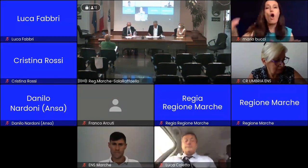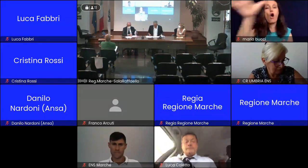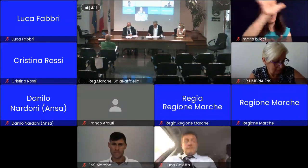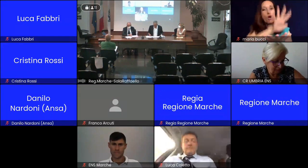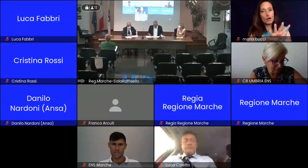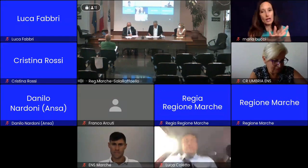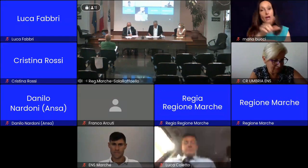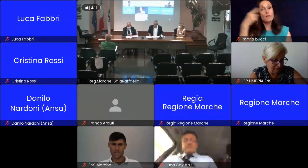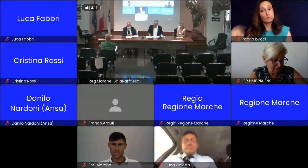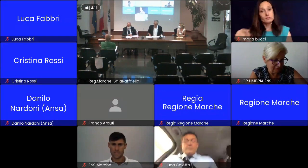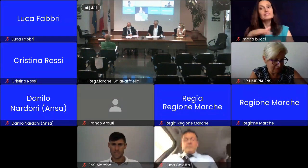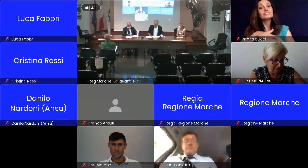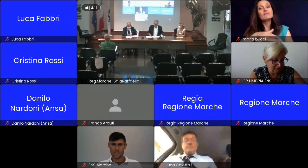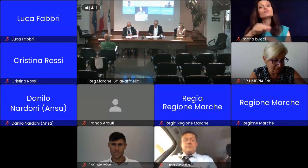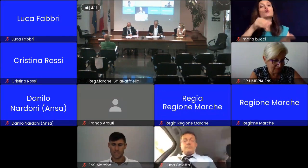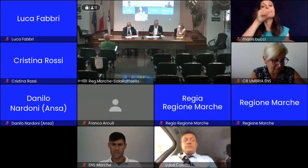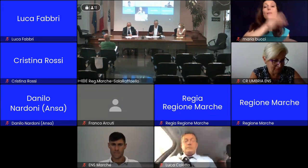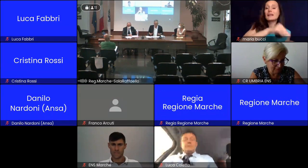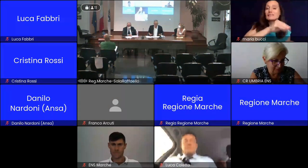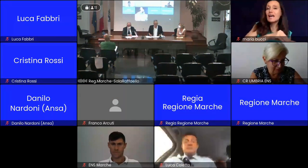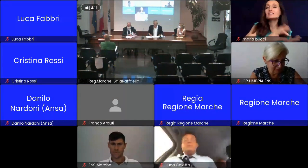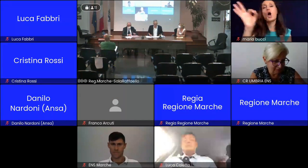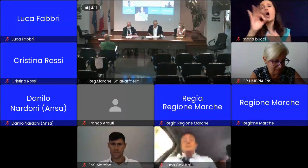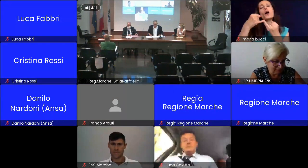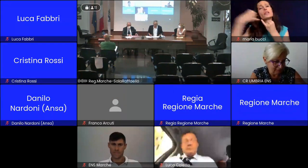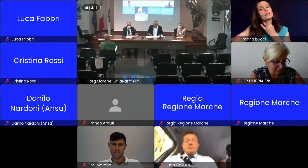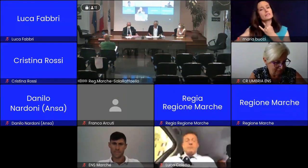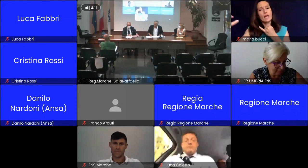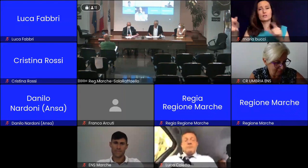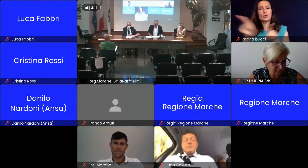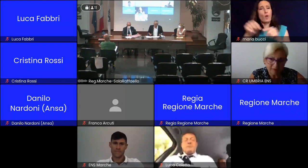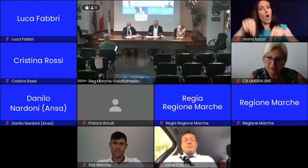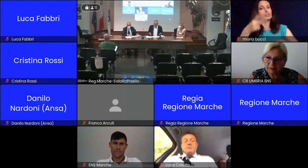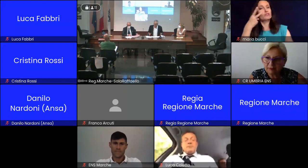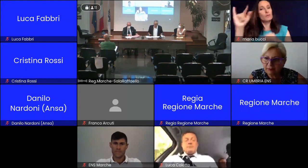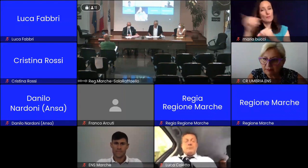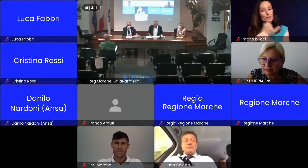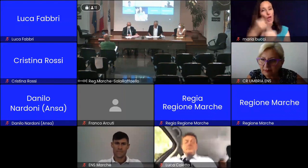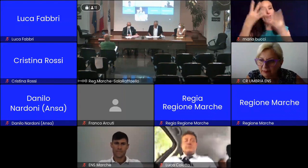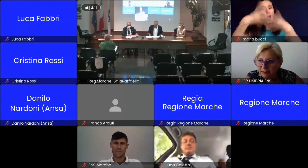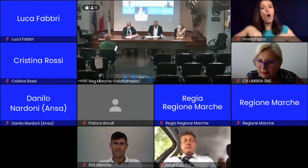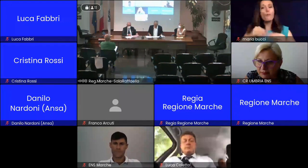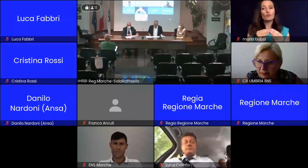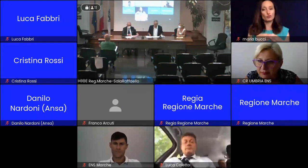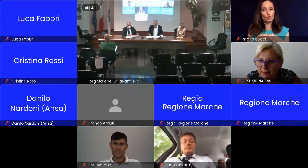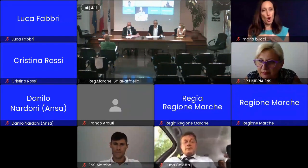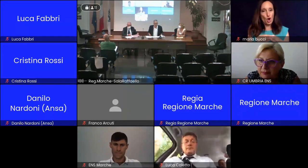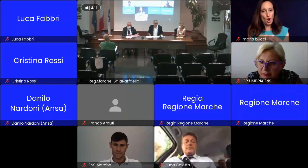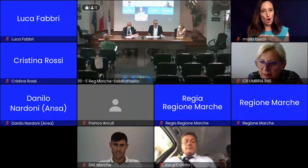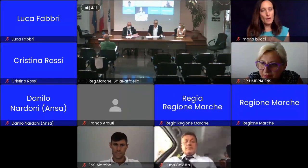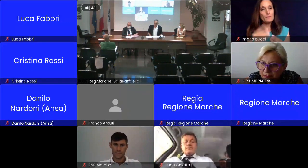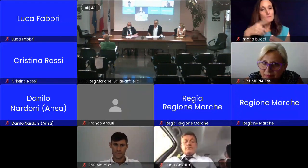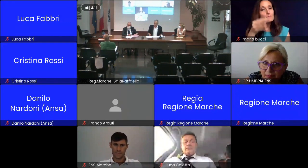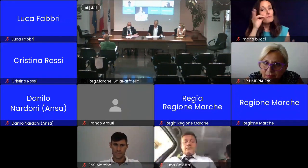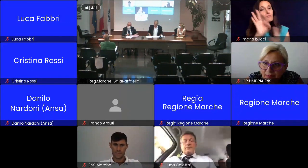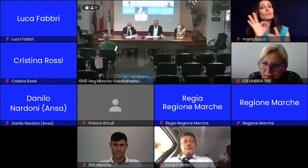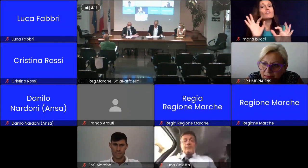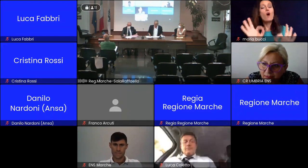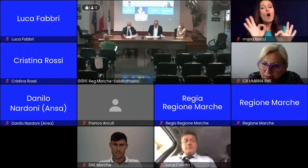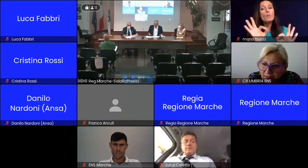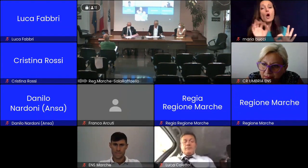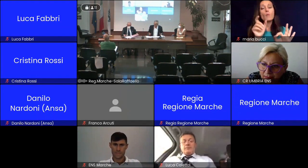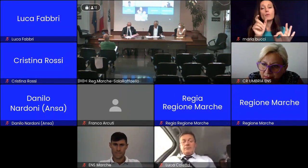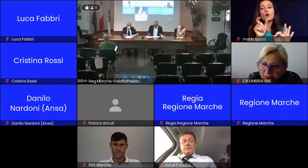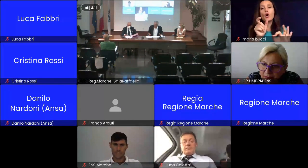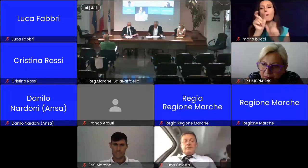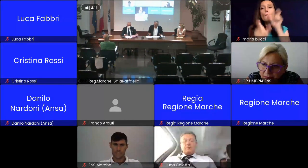oggi come funziona la cosa, proprio per permettere a tutti i cittadini, anche a cittadini con problemi di